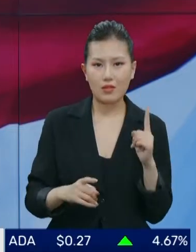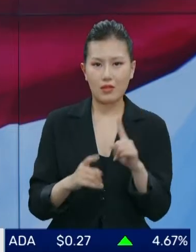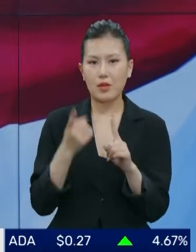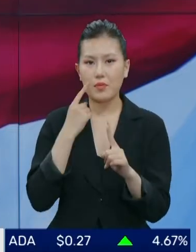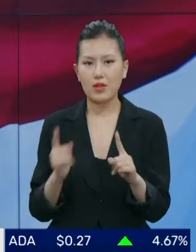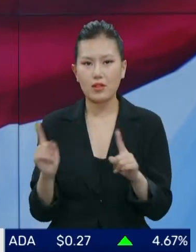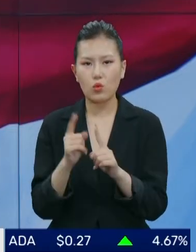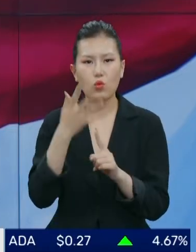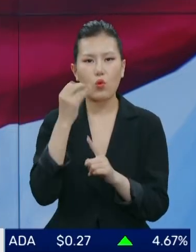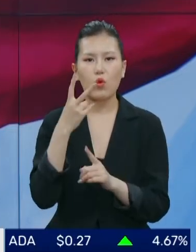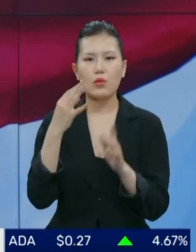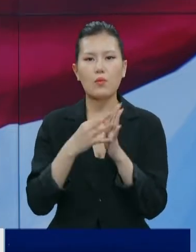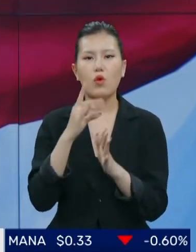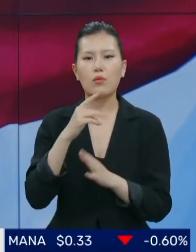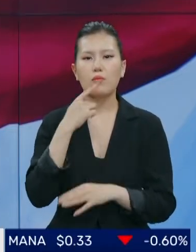байна.